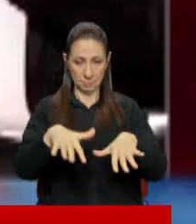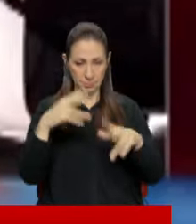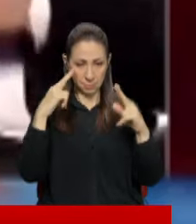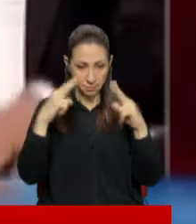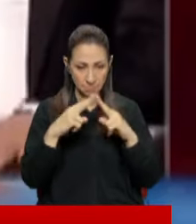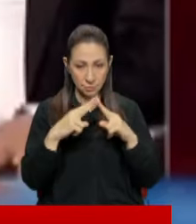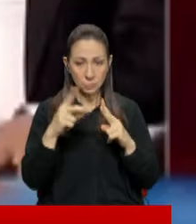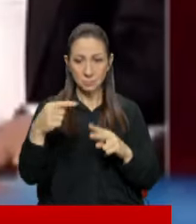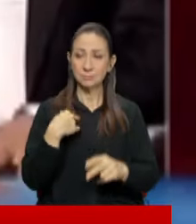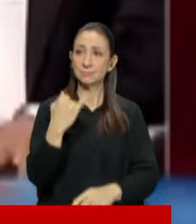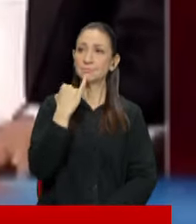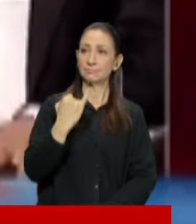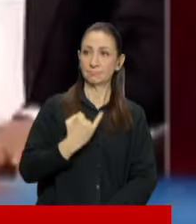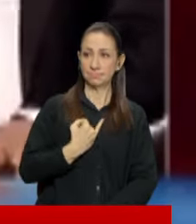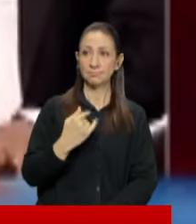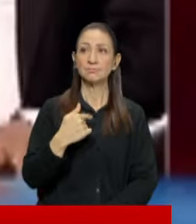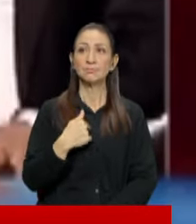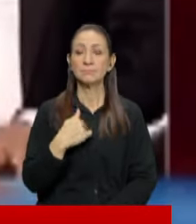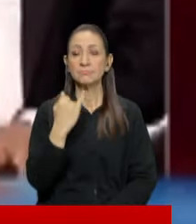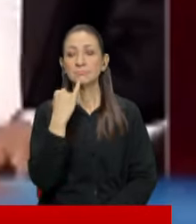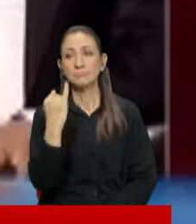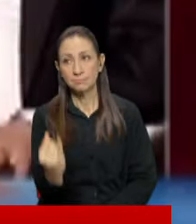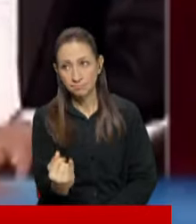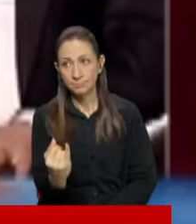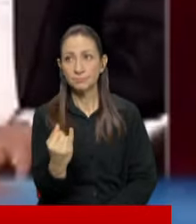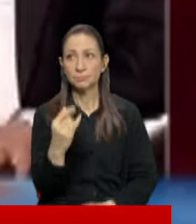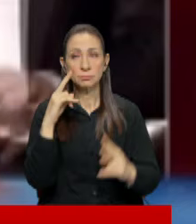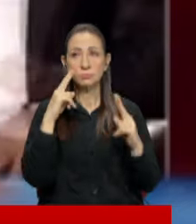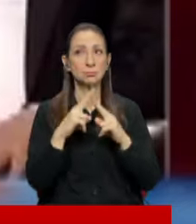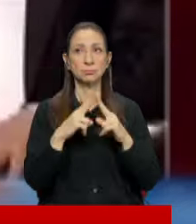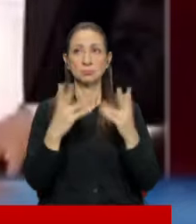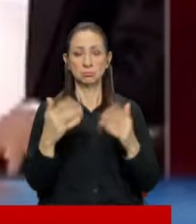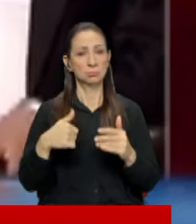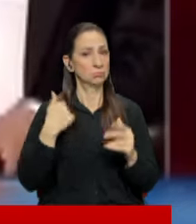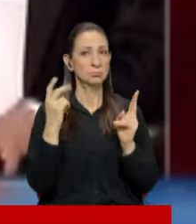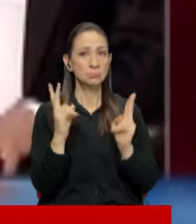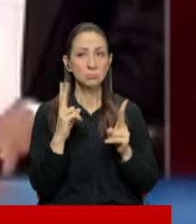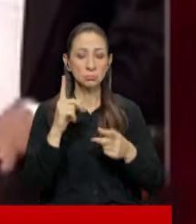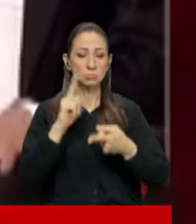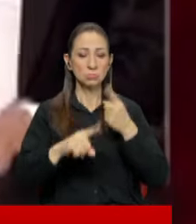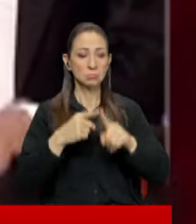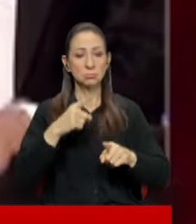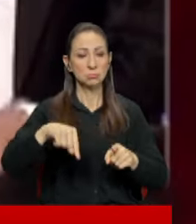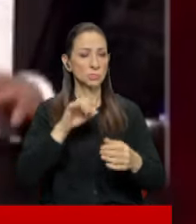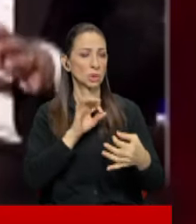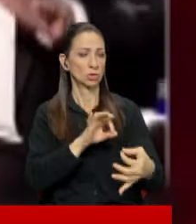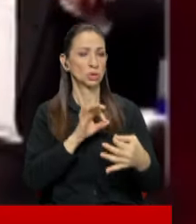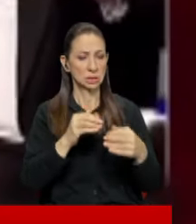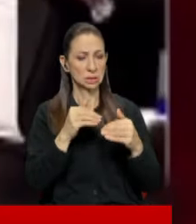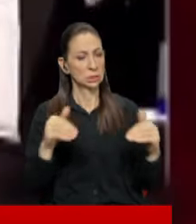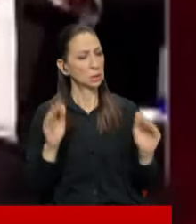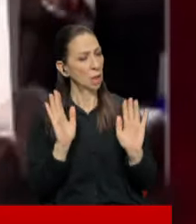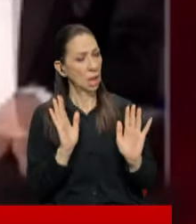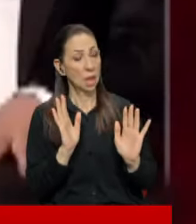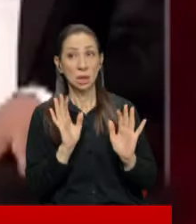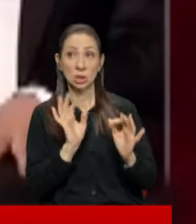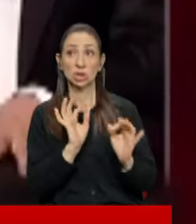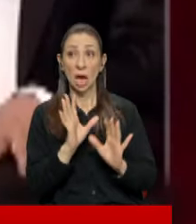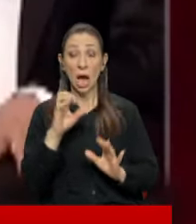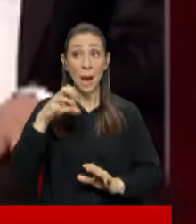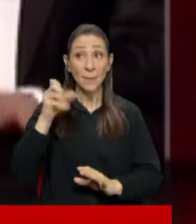görüştüğümüzle onların bize ziyarete geldiğinde, bizim onlara ziyarete gittiğimizdeki görüşmemiz normal siyasi parti ilişkileri sınırları içinde ilişkilerdir.